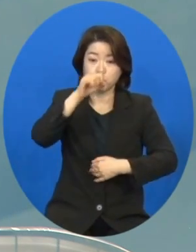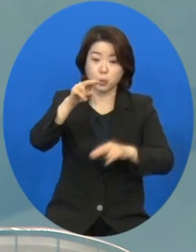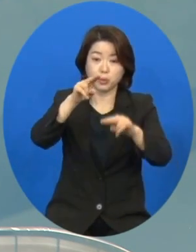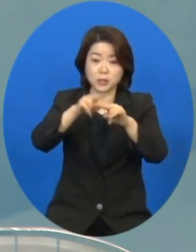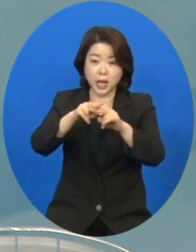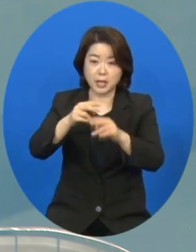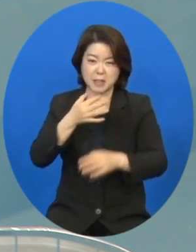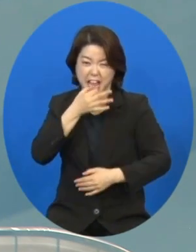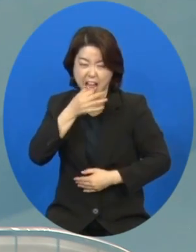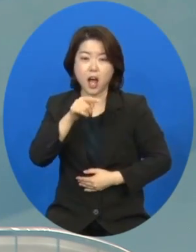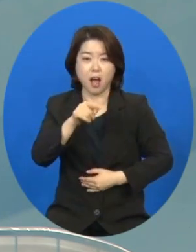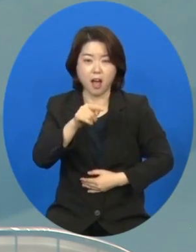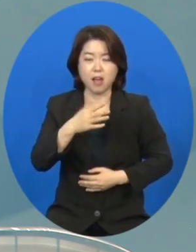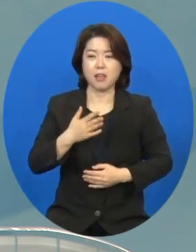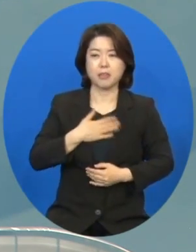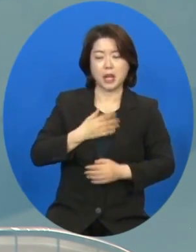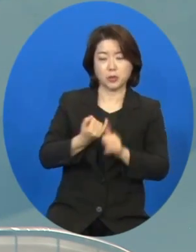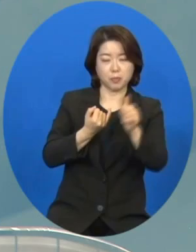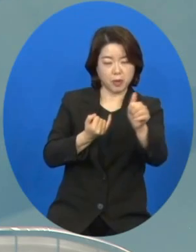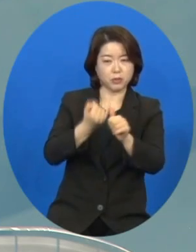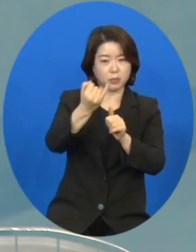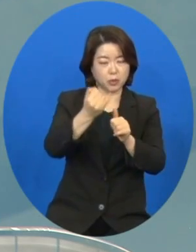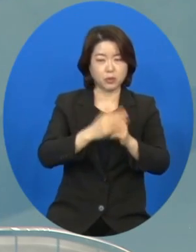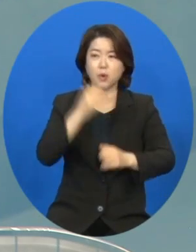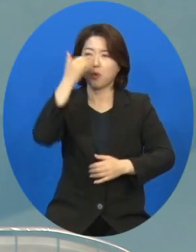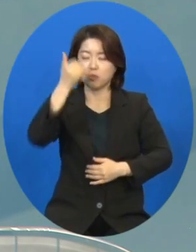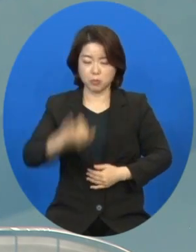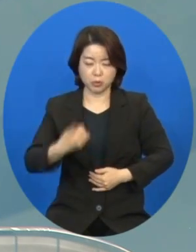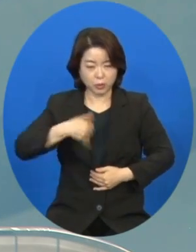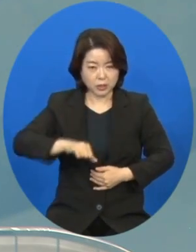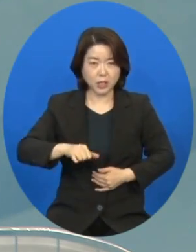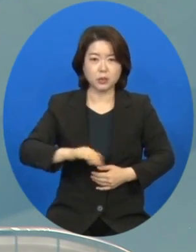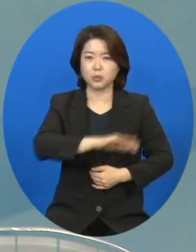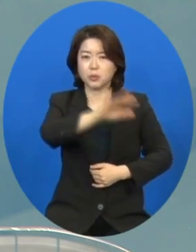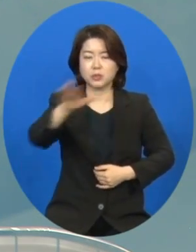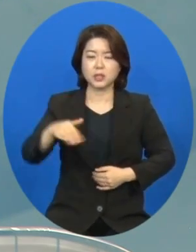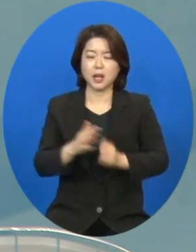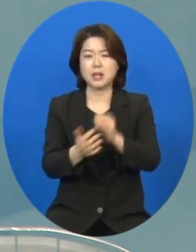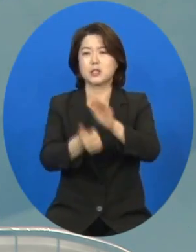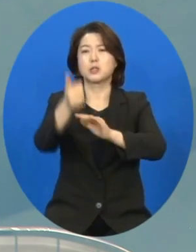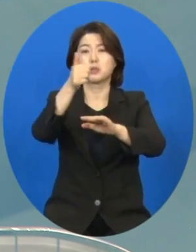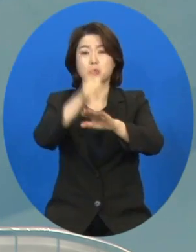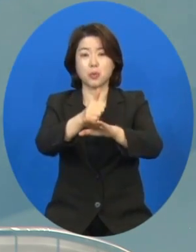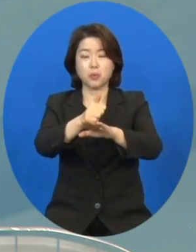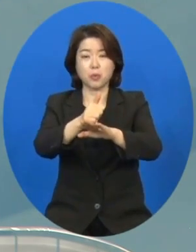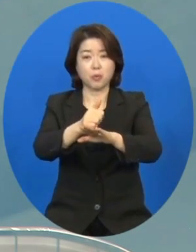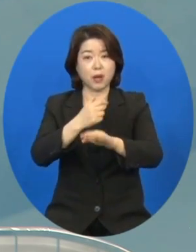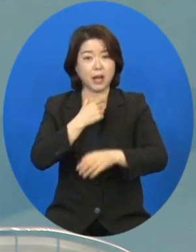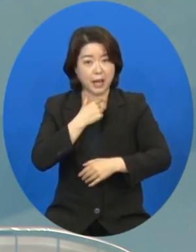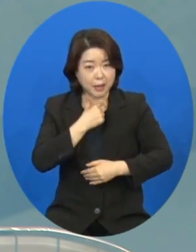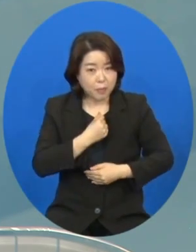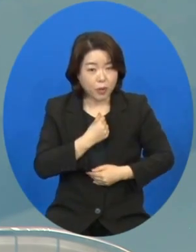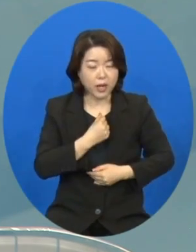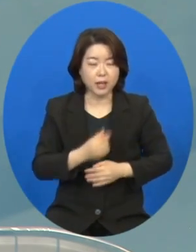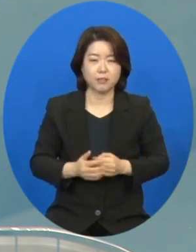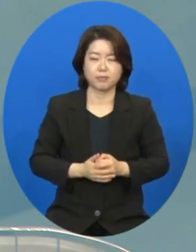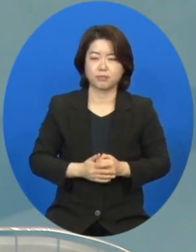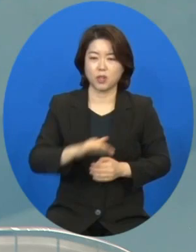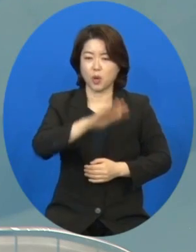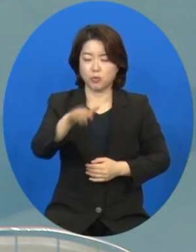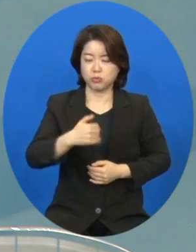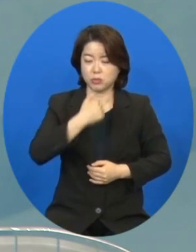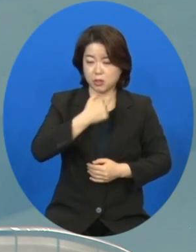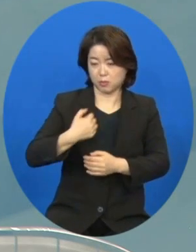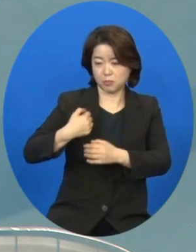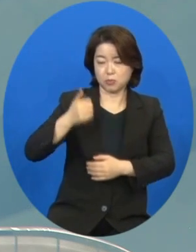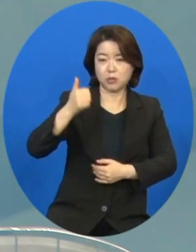탐나잖아요. 자기도 배우자도 부모도 자녀들도 다 그리 되었으면 좋겠잖아요. 우리나 빌라도나 뭐가